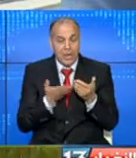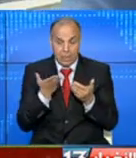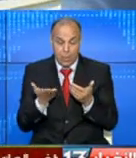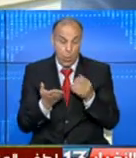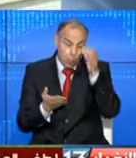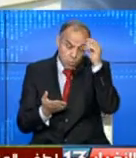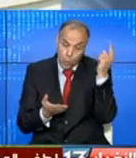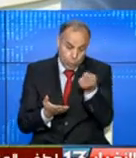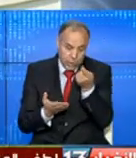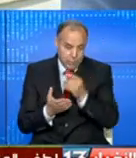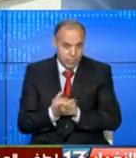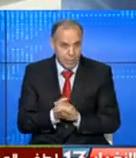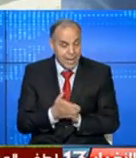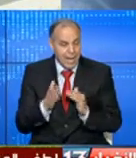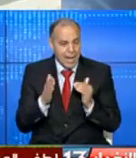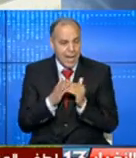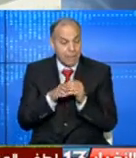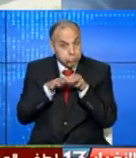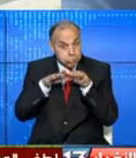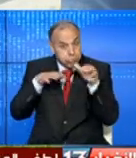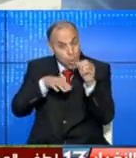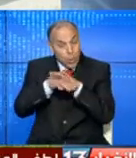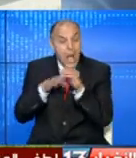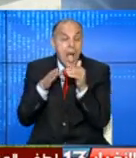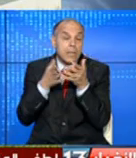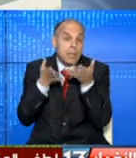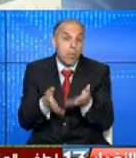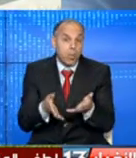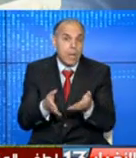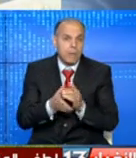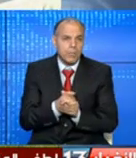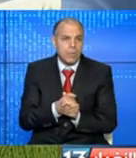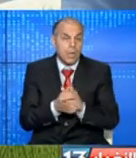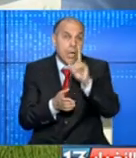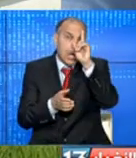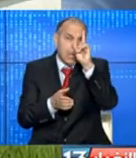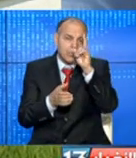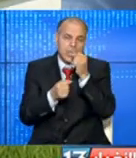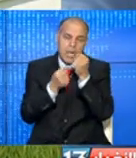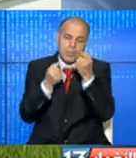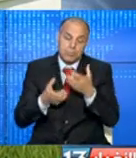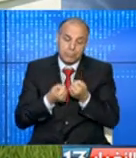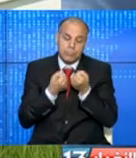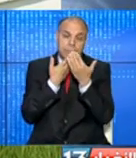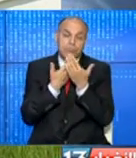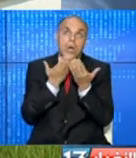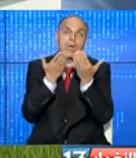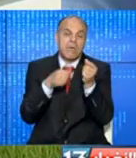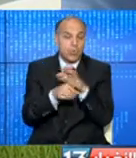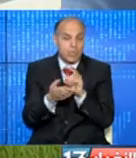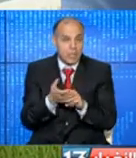بها بلادنا والحد من انتشار فيروس كورونا، وربي يفرج علينا وربي يحمينا من الفيروس